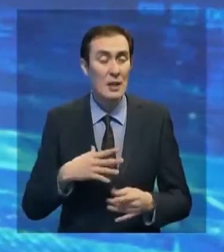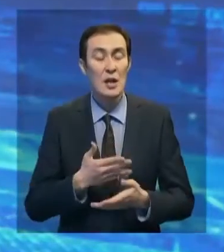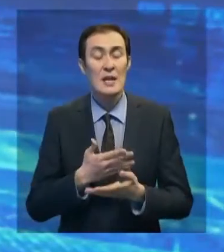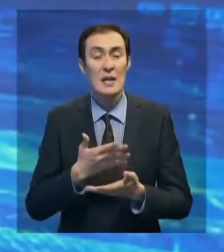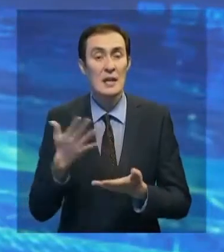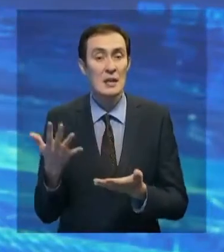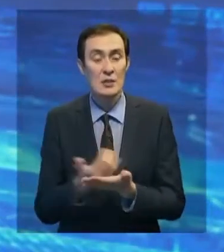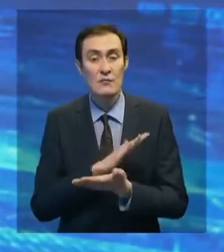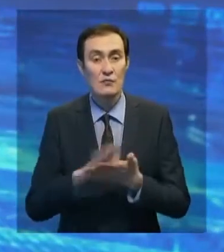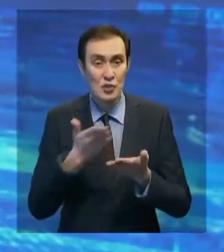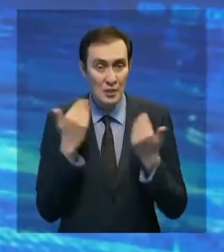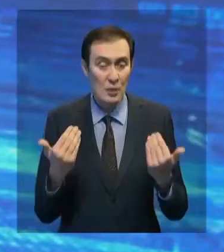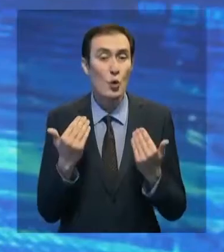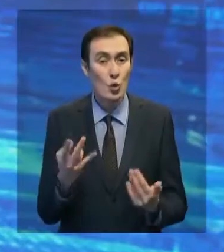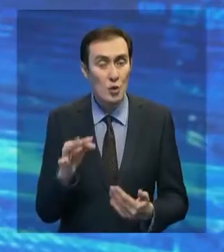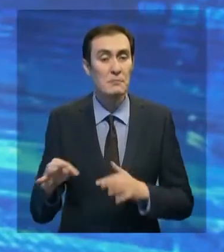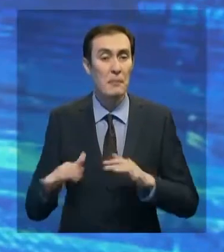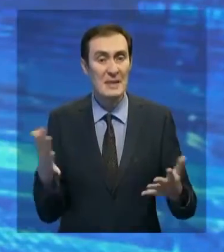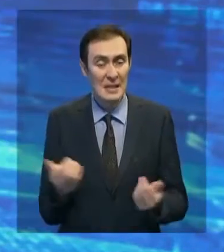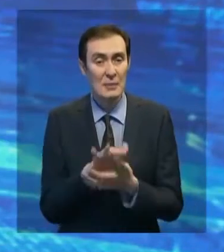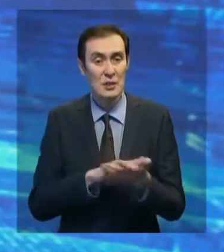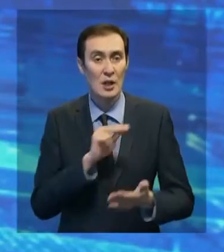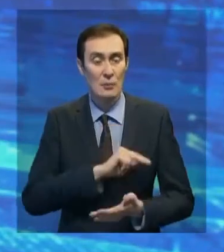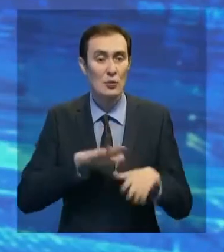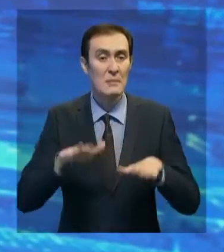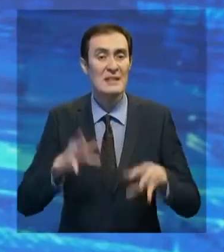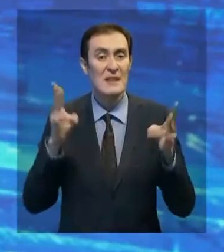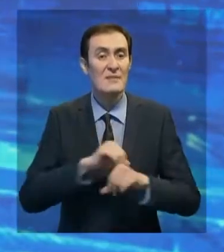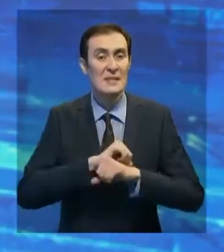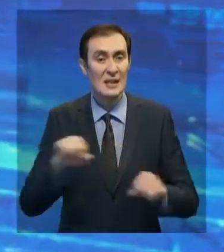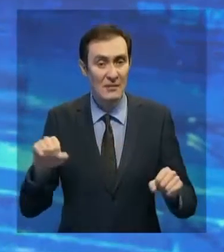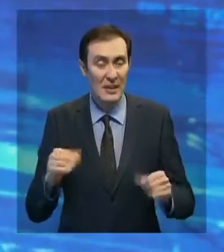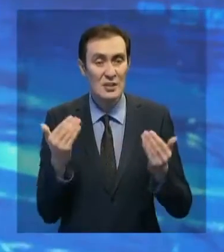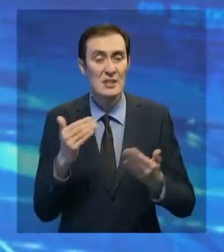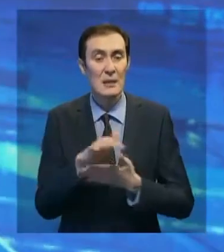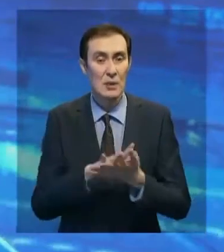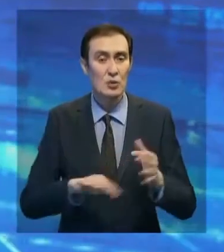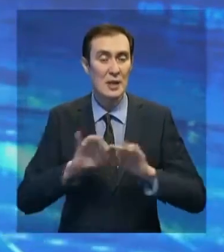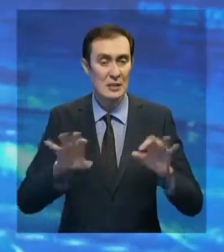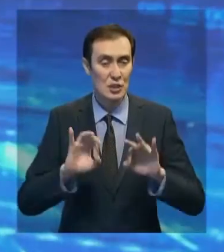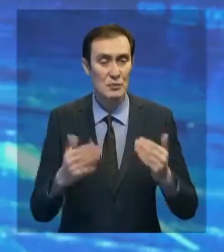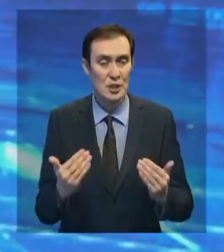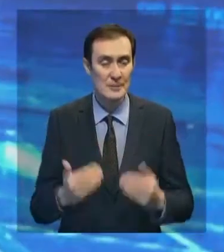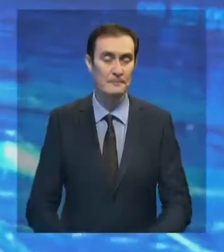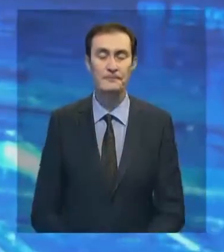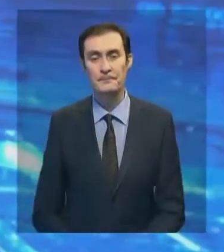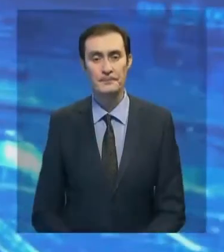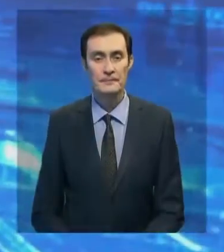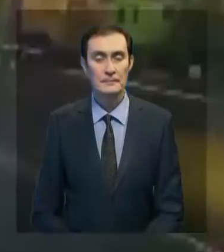больше нет. Однако спасатели продолжают работать на месте взрыва. И об этом подробно Тамара Степанова.